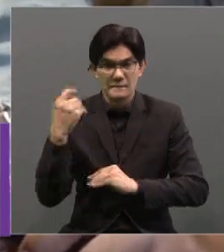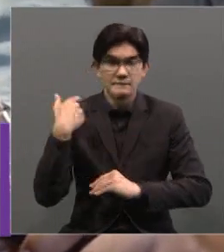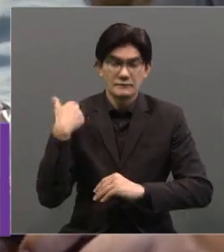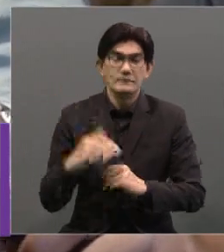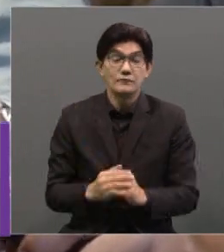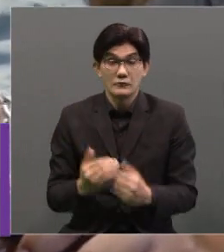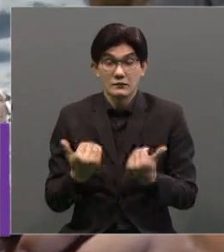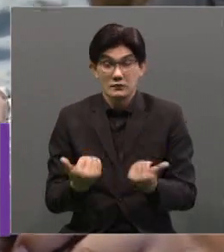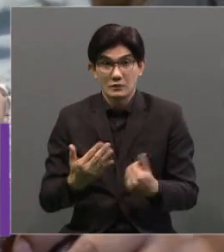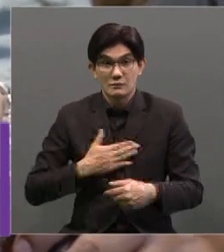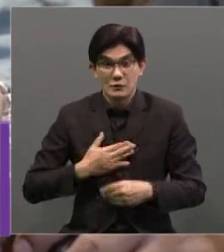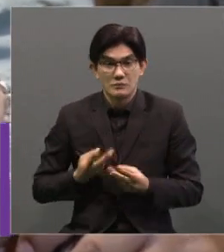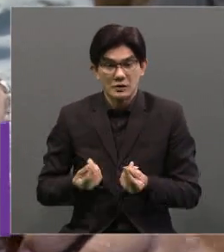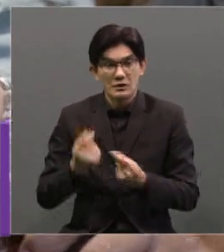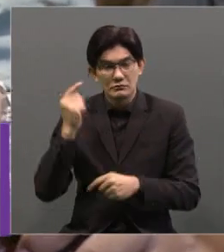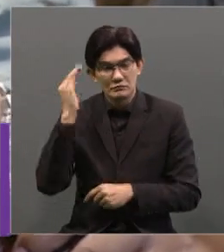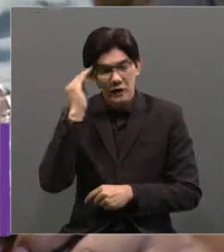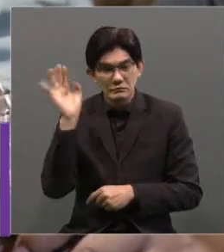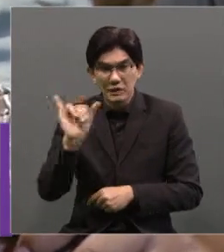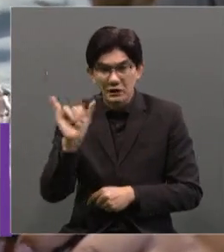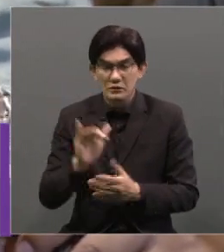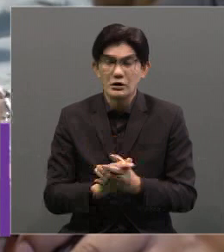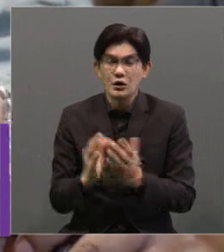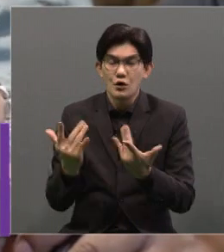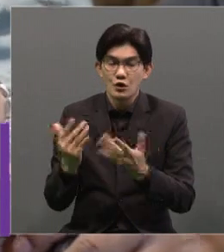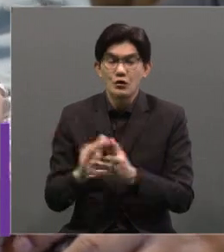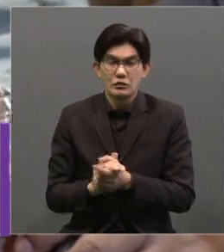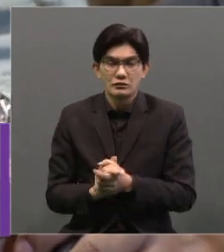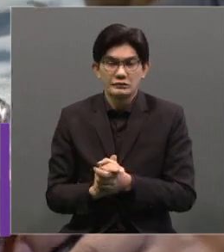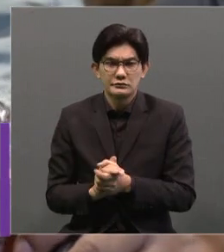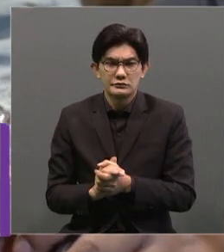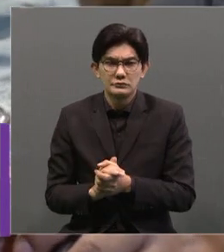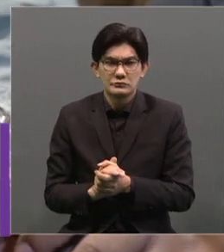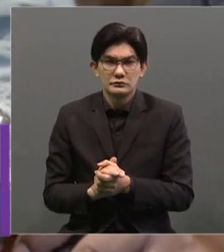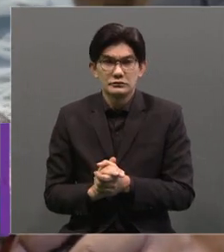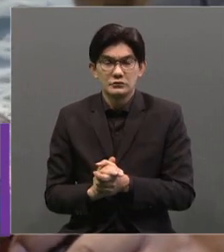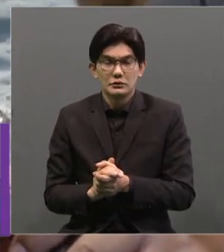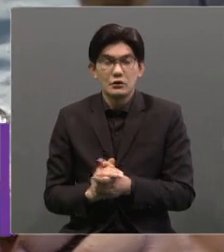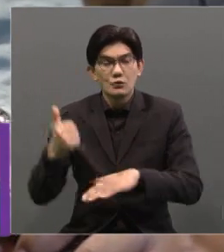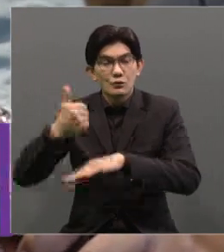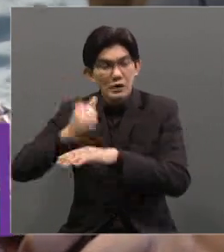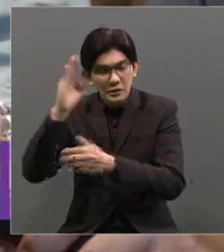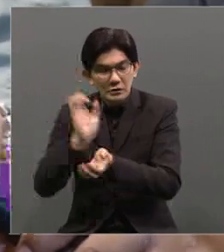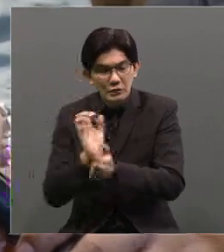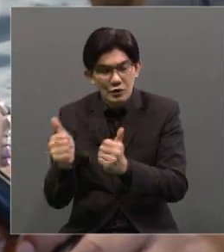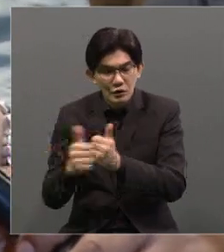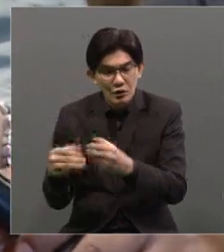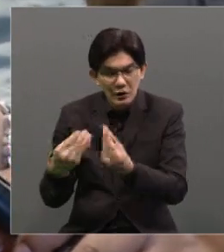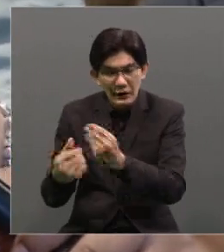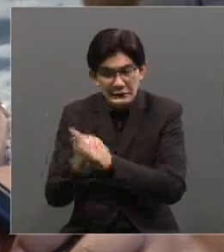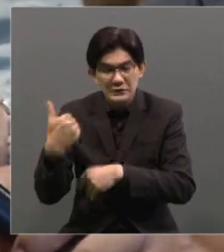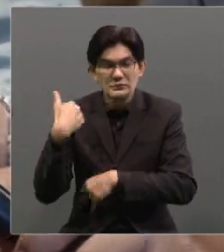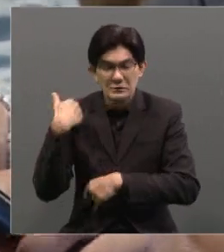เรื่องนี้เนี่ยรายละเอียดผมจะไม่ทราบนะครับเป็นเป็นเรื่องที่ท่านบอกว่าตรมอบหมายให้ท่านช่วยประจวบสุกไปอเมริกานะครับนะก็เรื่องนี้คิดว่า